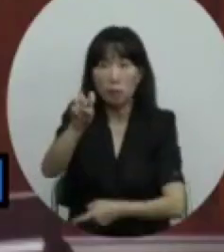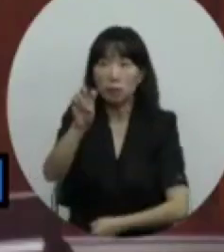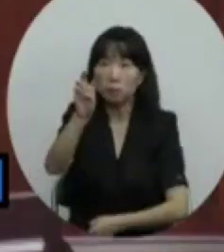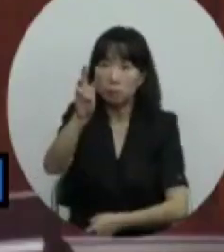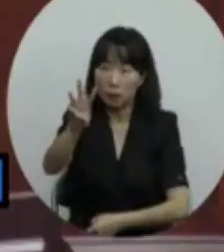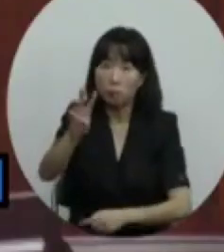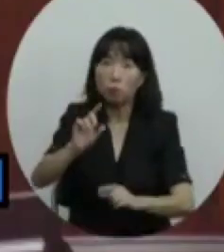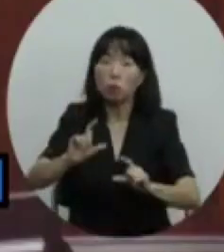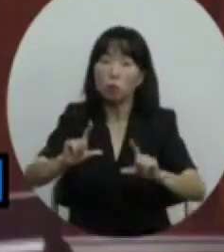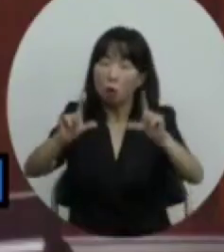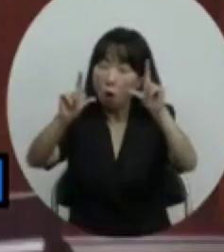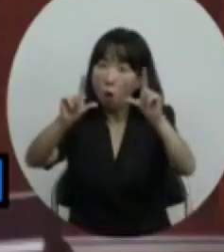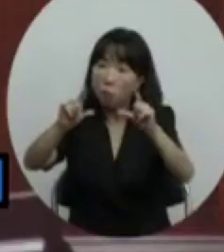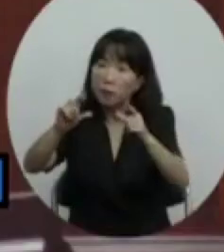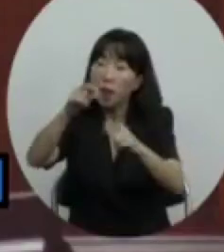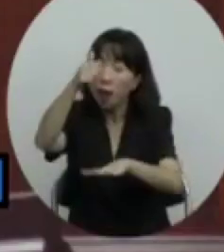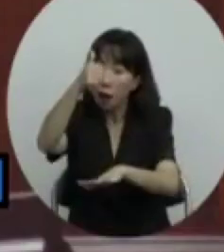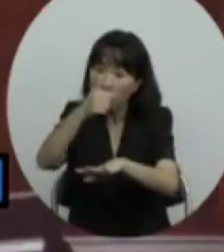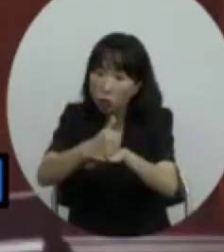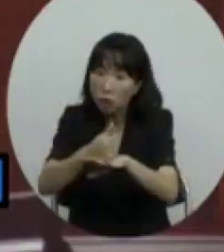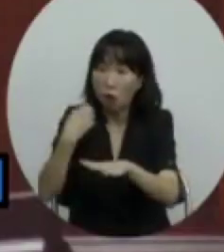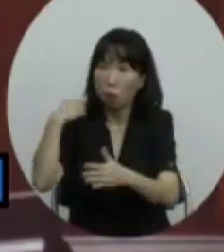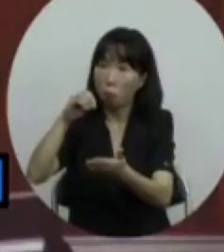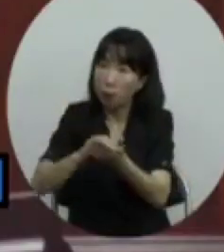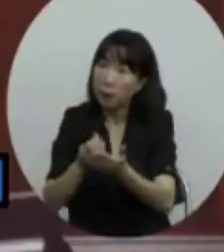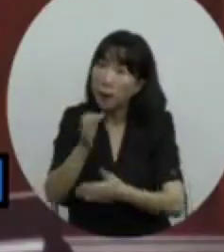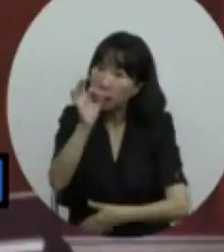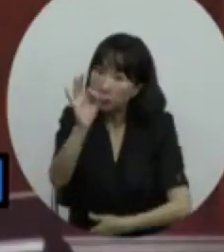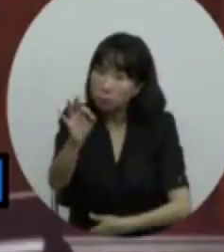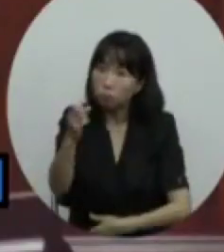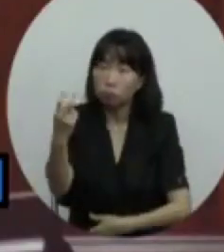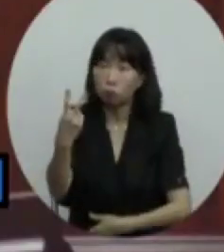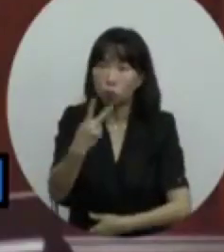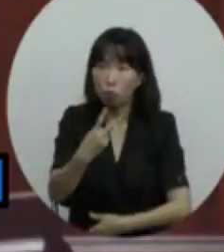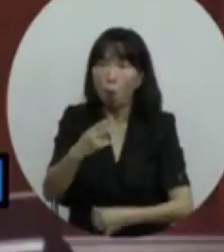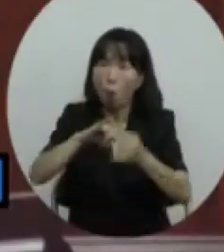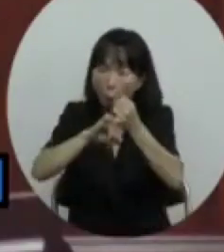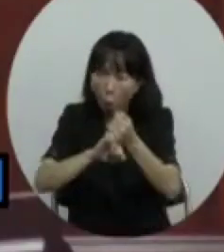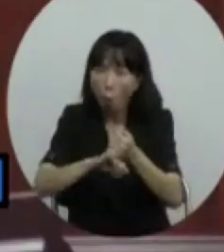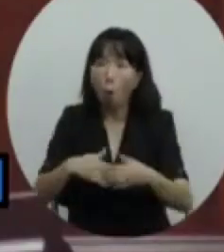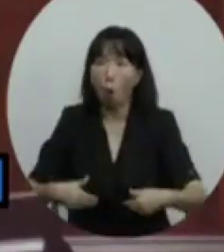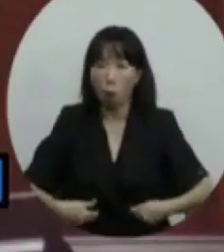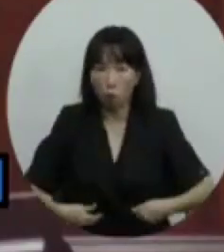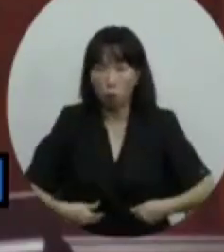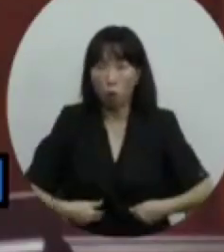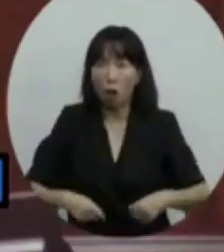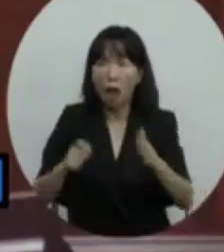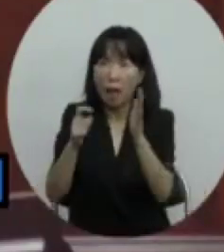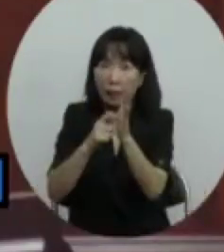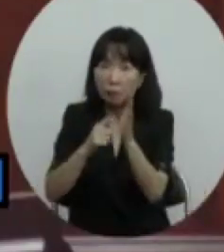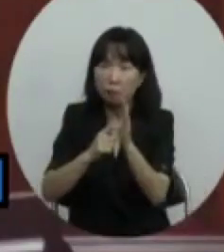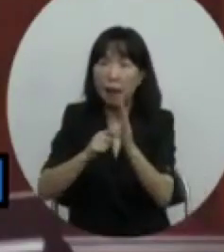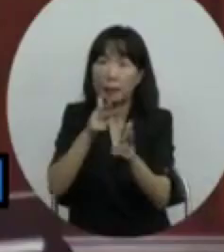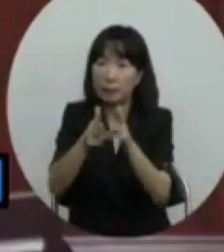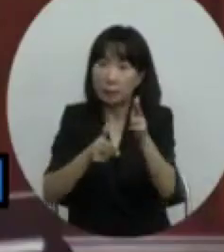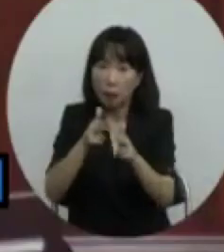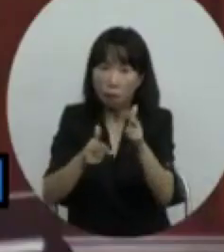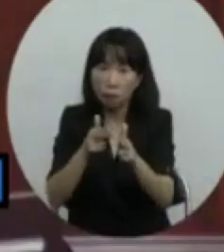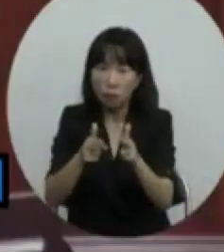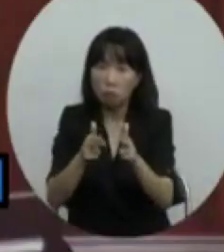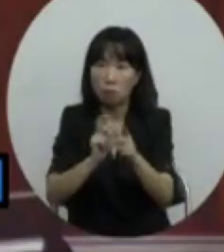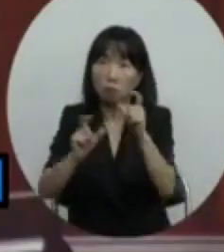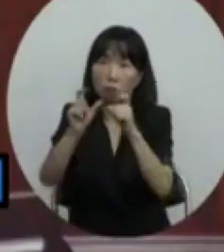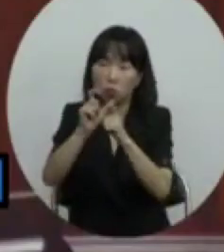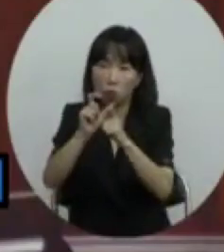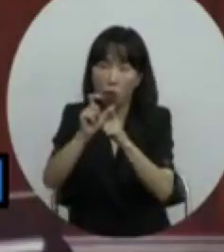23년도 결산에 따른 국도비 반환금, 그리고 반드시 필요하고 시급한 사업비를